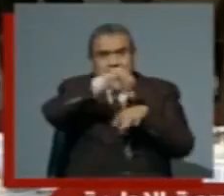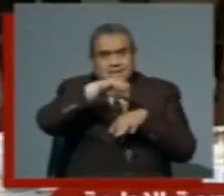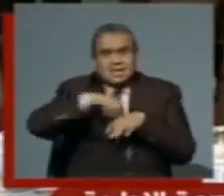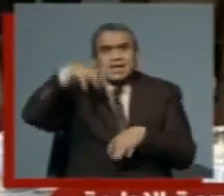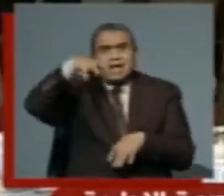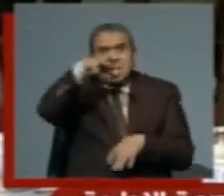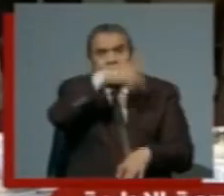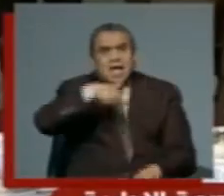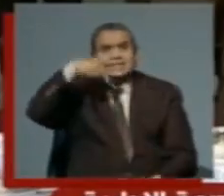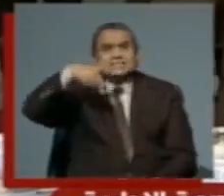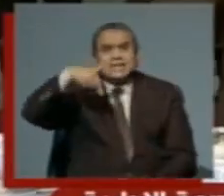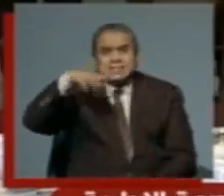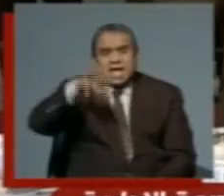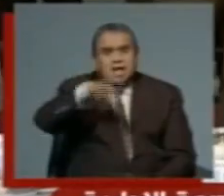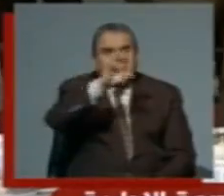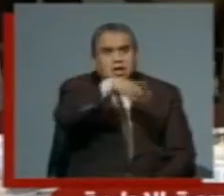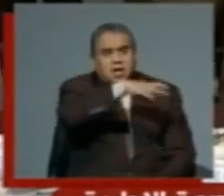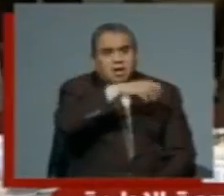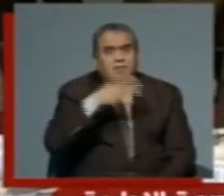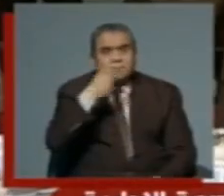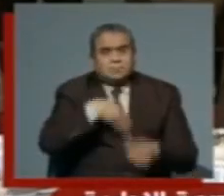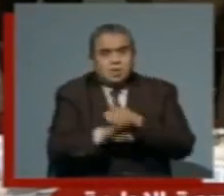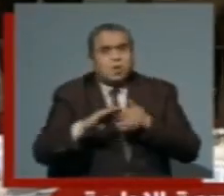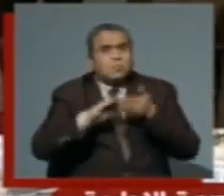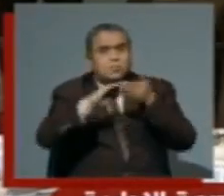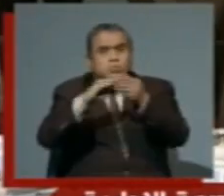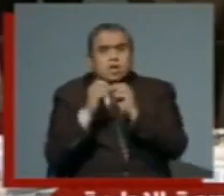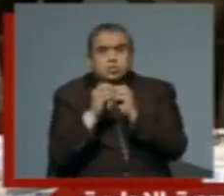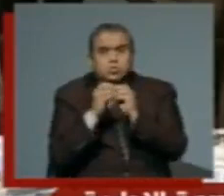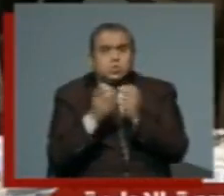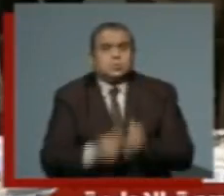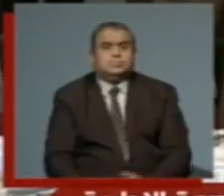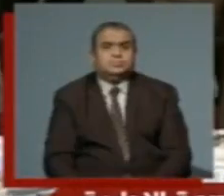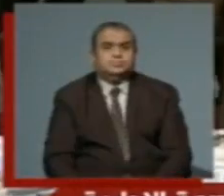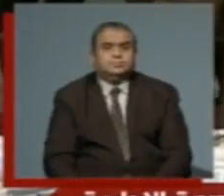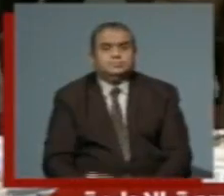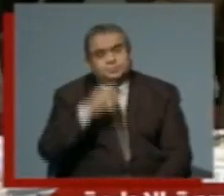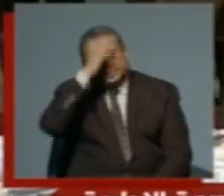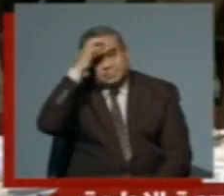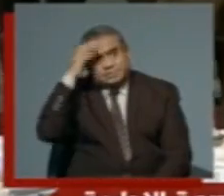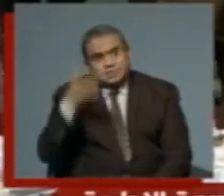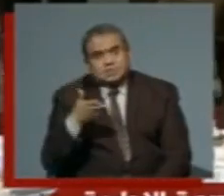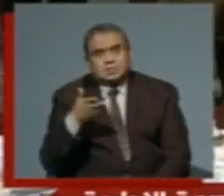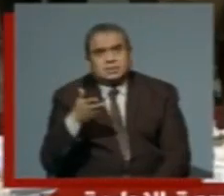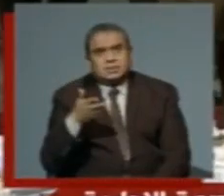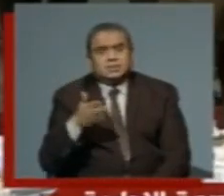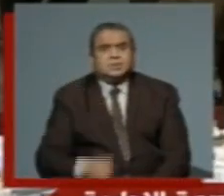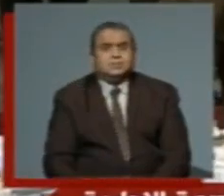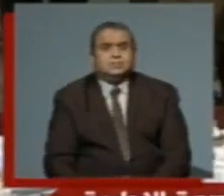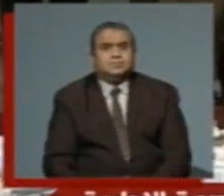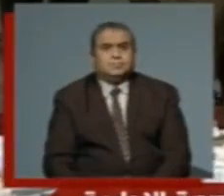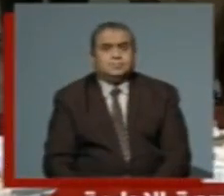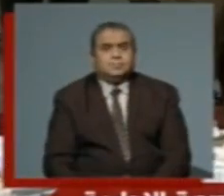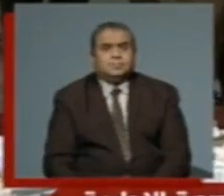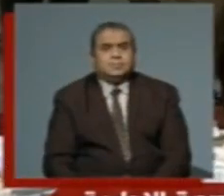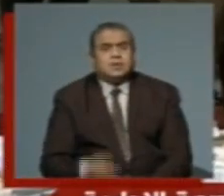الفقه قنوات يا فندم وتستخدم في اييي سواء كانت في مناطق في مناطق